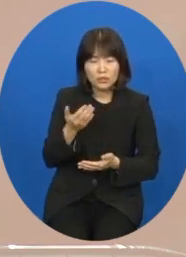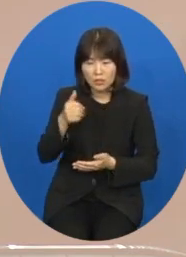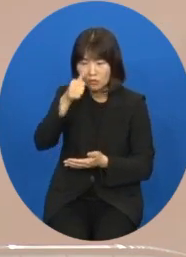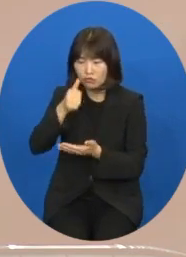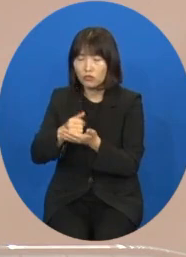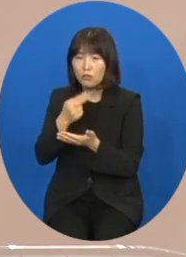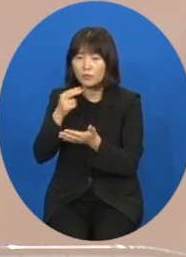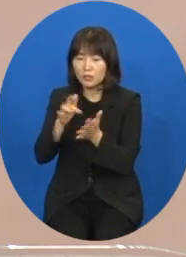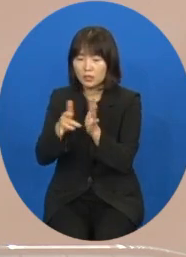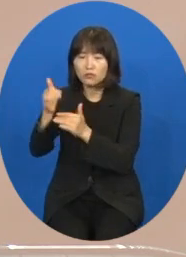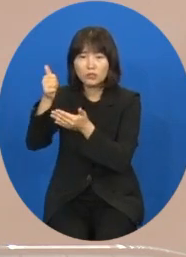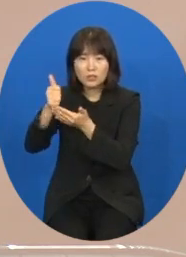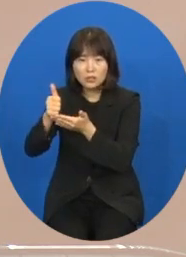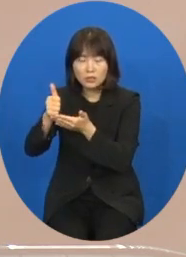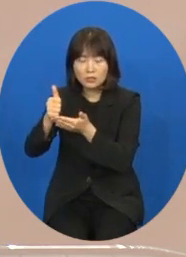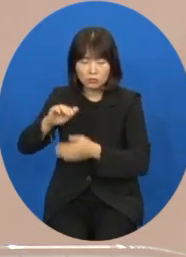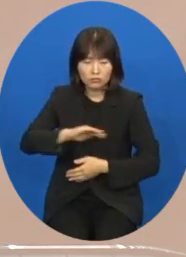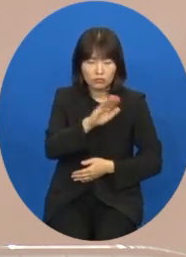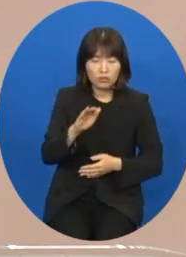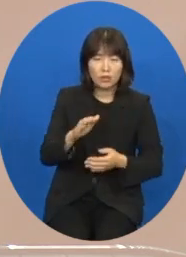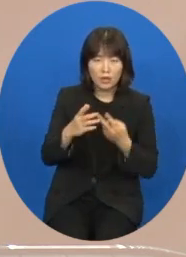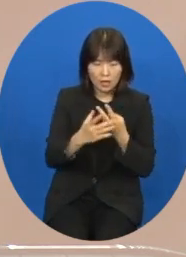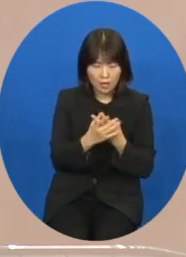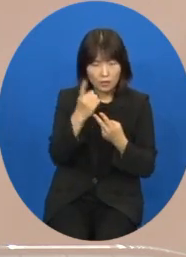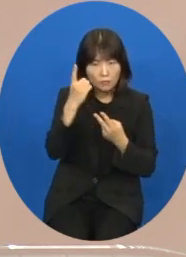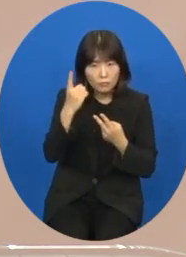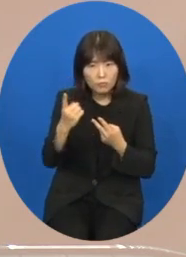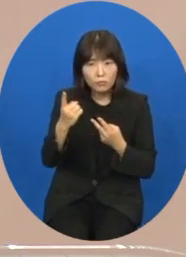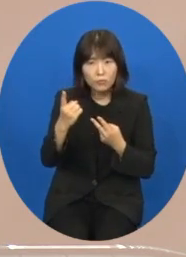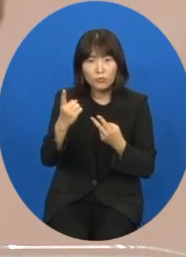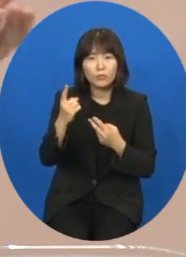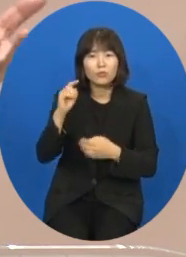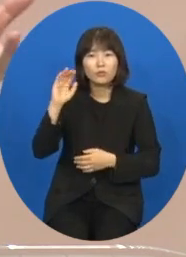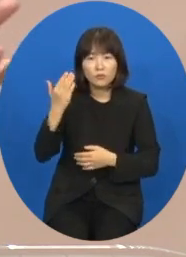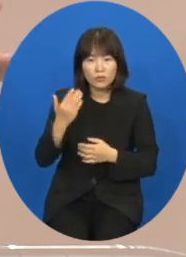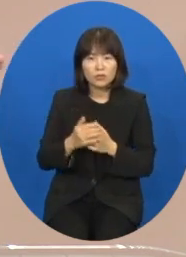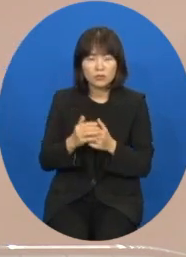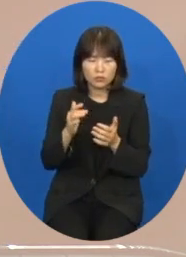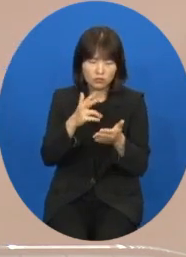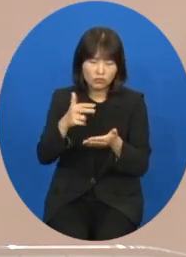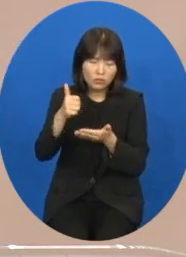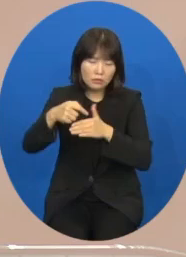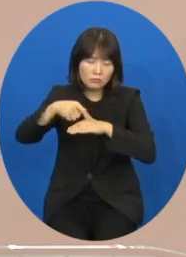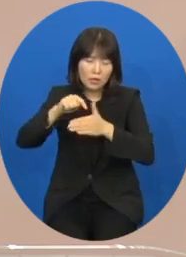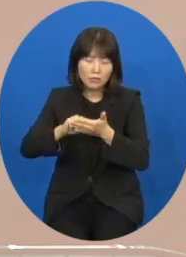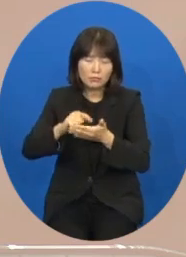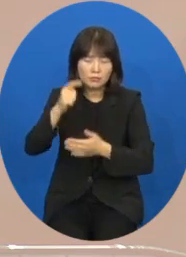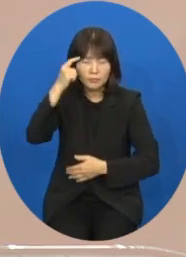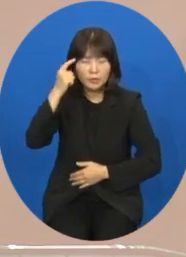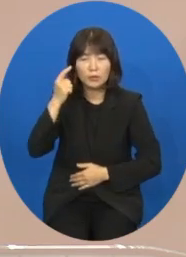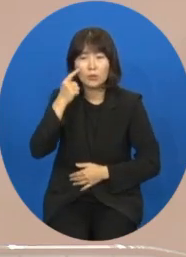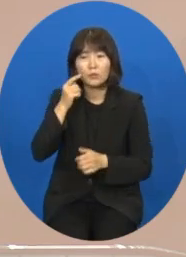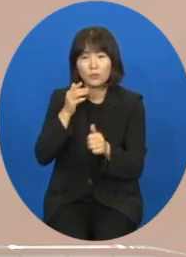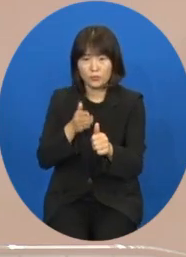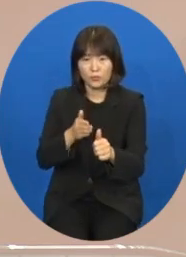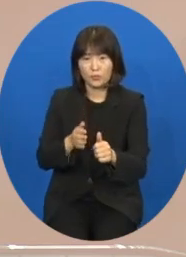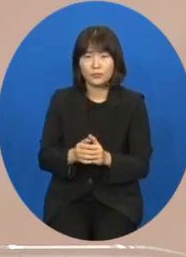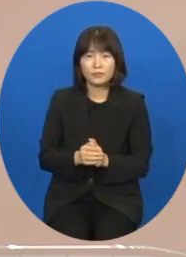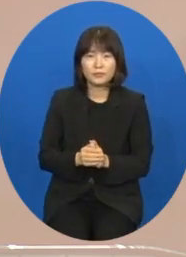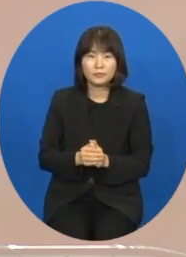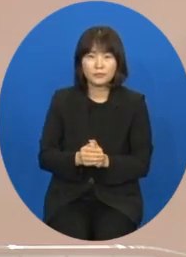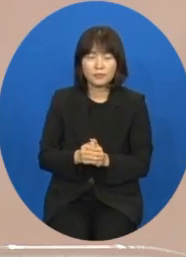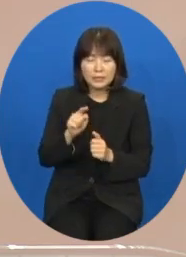예수님이 우리와 한 몸이 되시는 그 주님의 심정을 한번 생각해 보세요. 이 은혜가